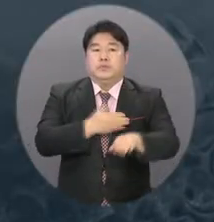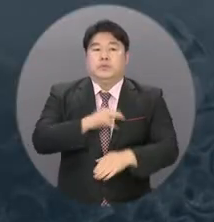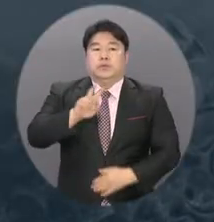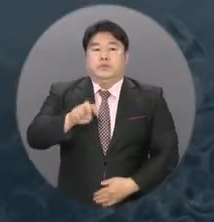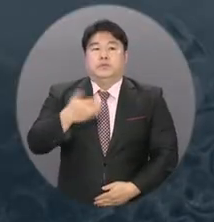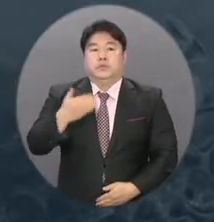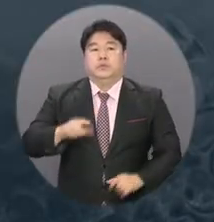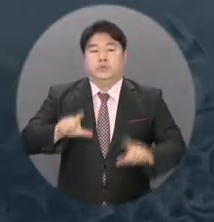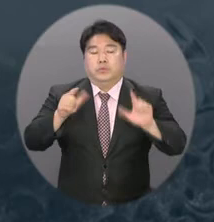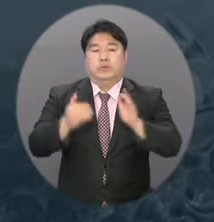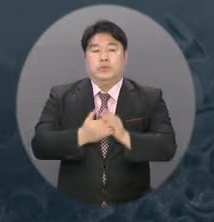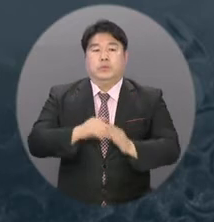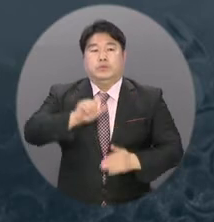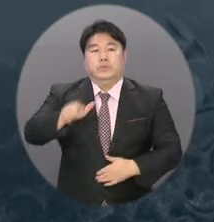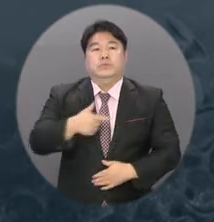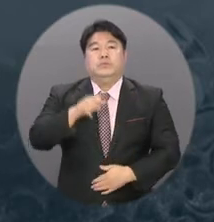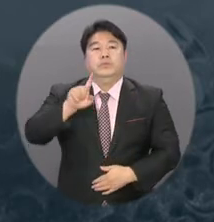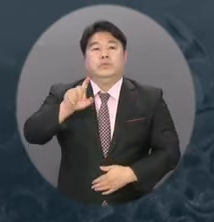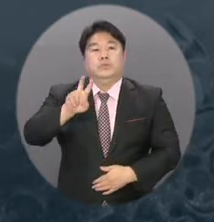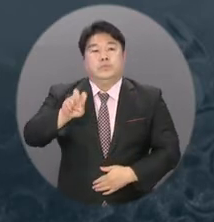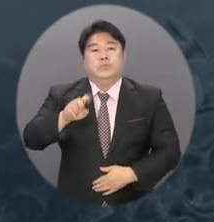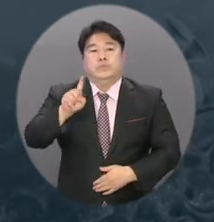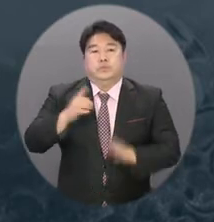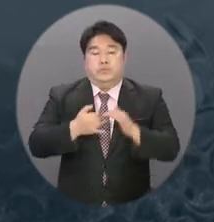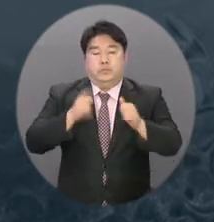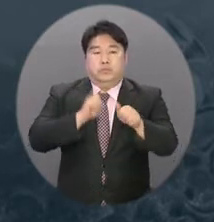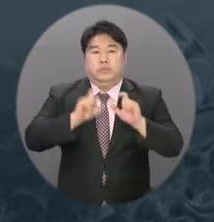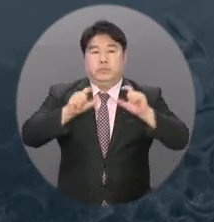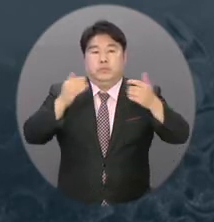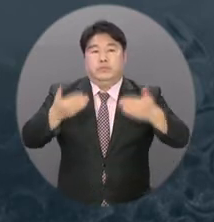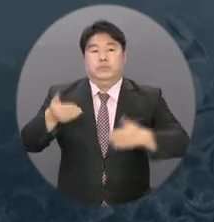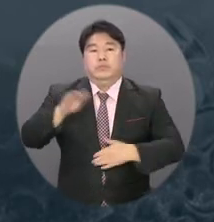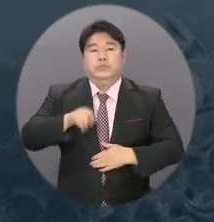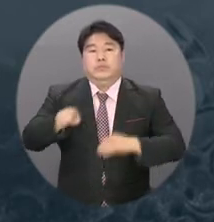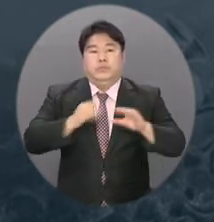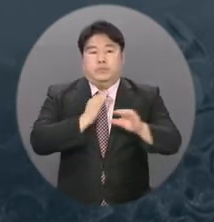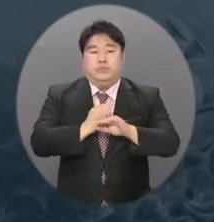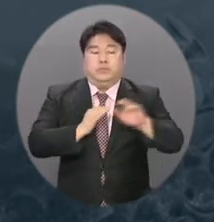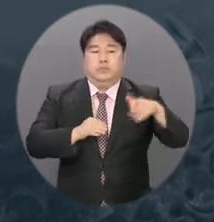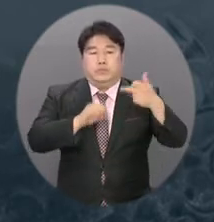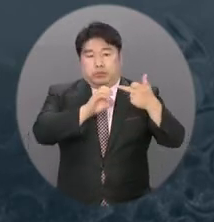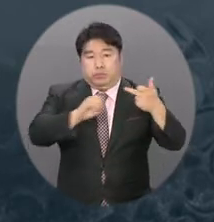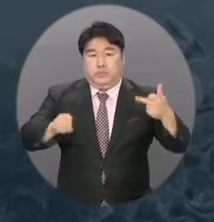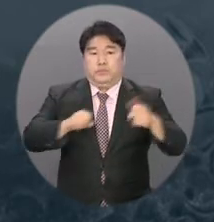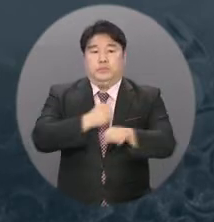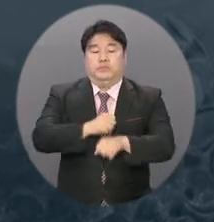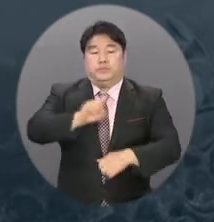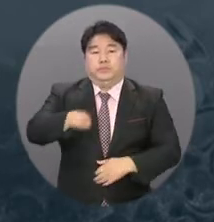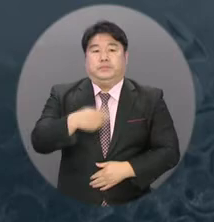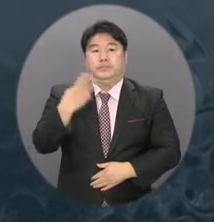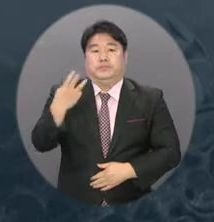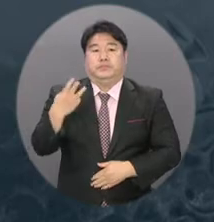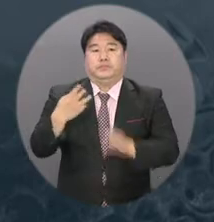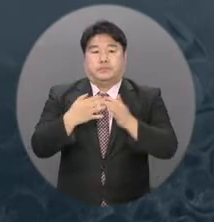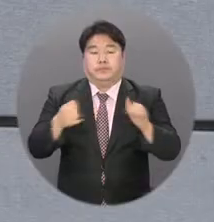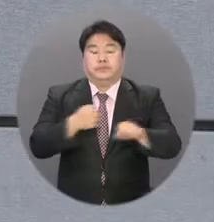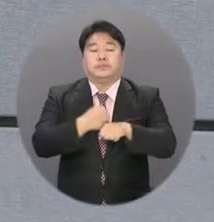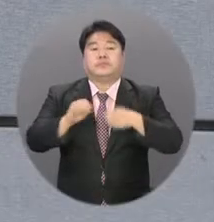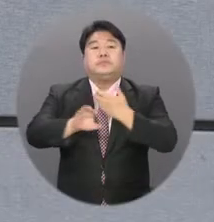29일까지 모두 621명이 확진 판정을 받았는데 이 가운데 17%가량인 103명이